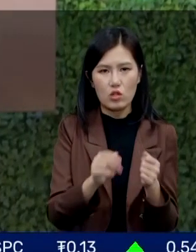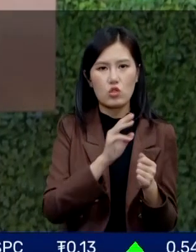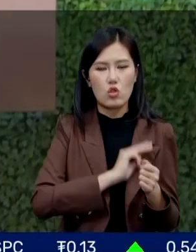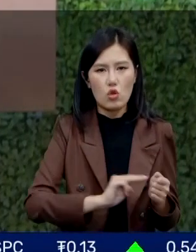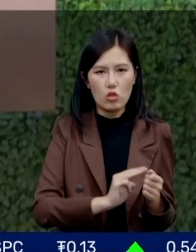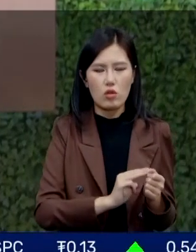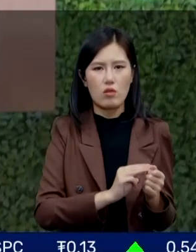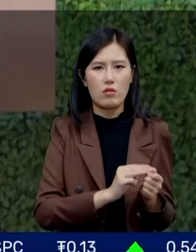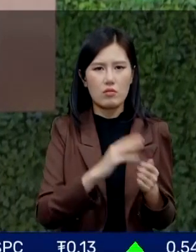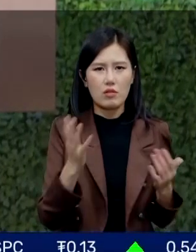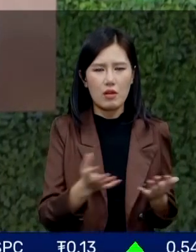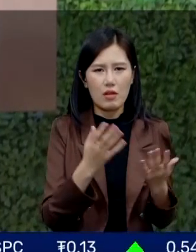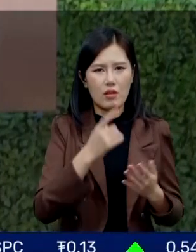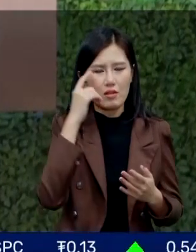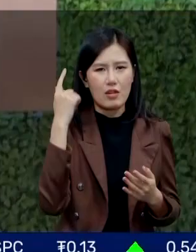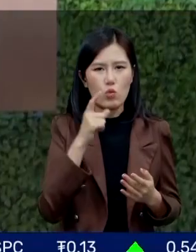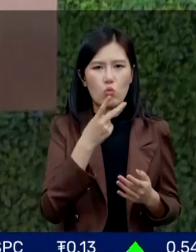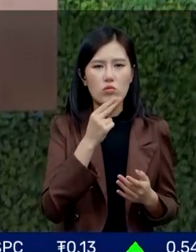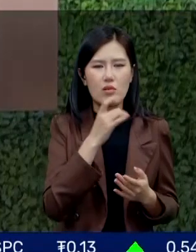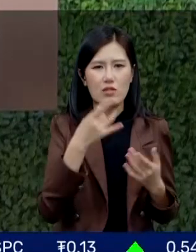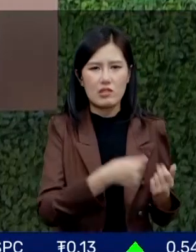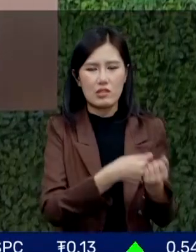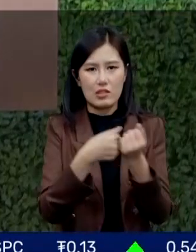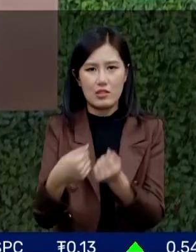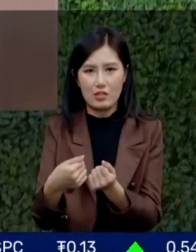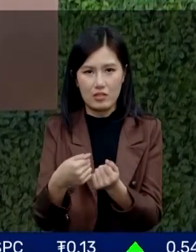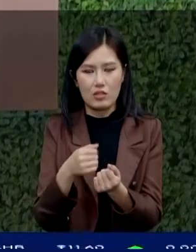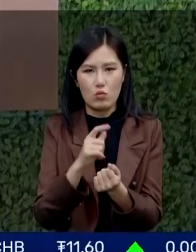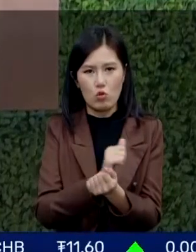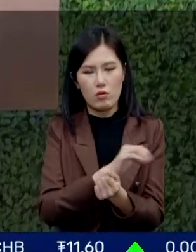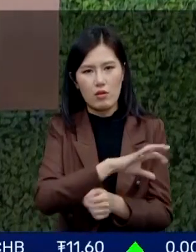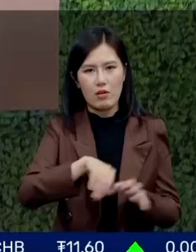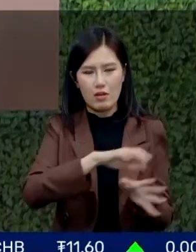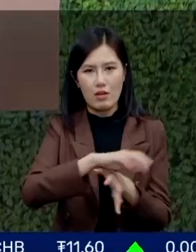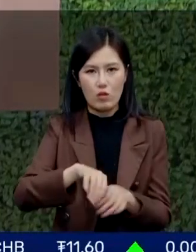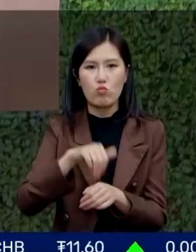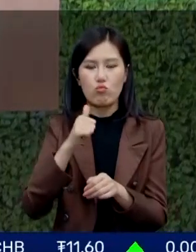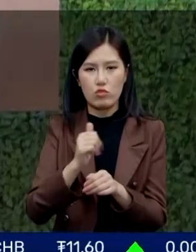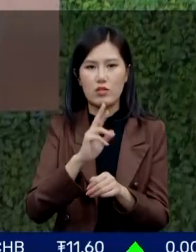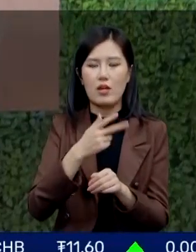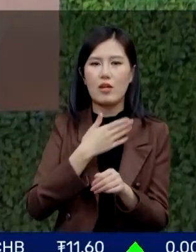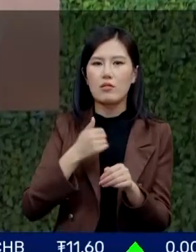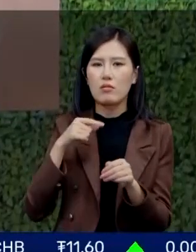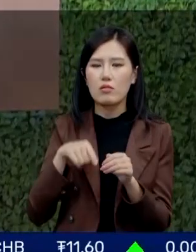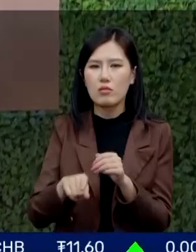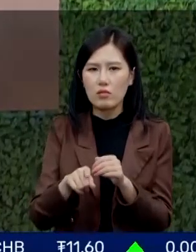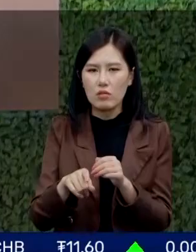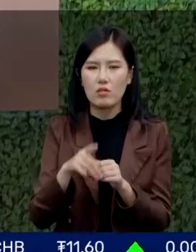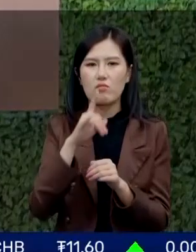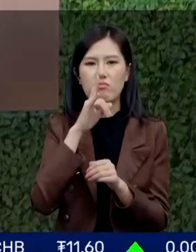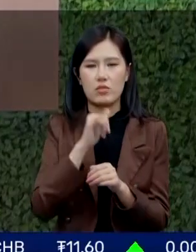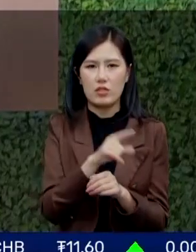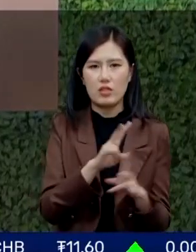байхгүй. Гэтэл энэ маань өөрөө цаанаа тий эдийн засгийн утгаараа энэ нийгмийн даатгал шил төлж байгаа хүмүүсийн